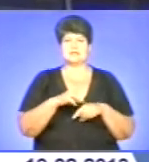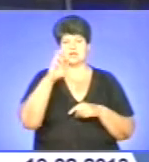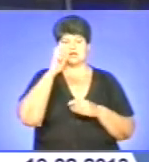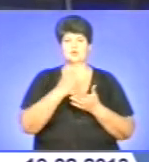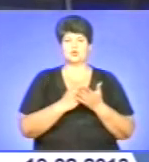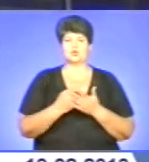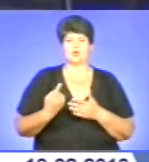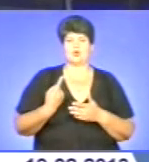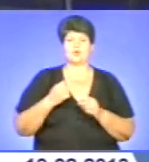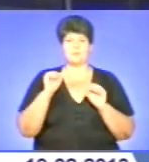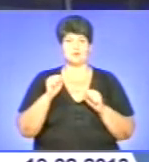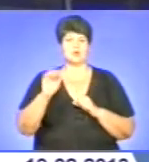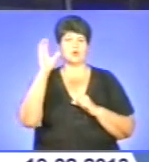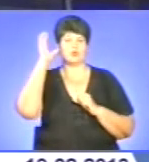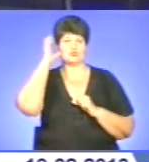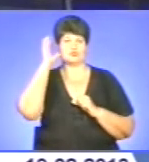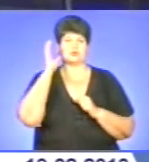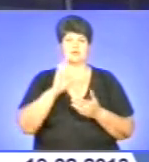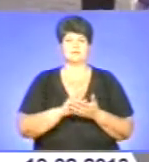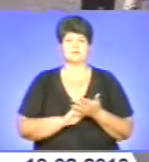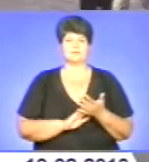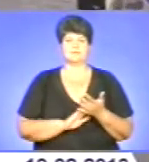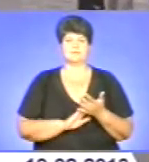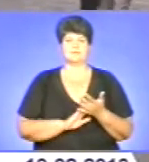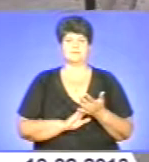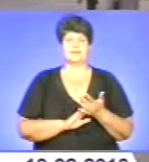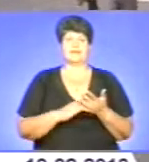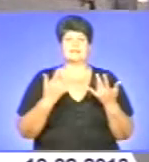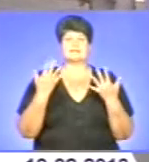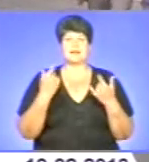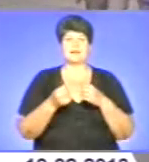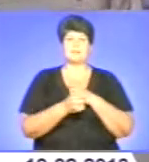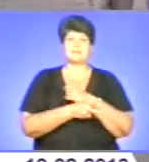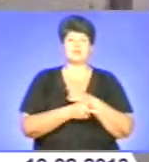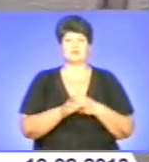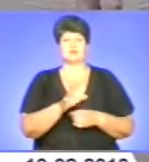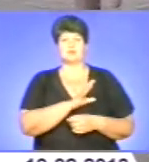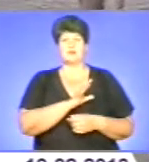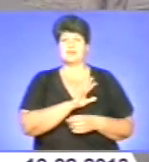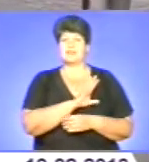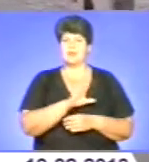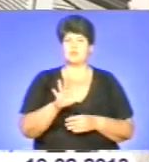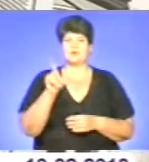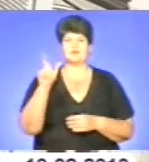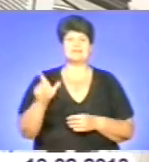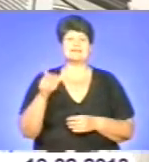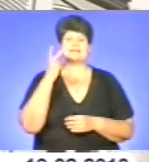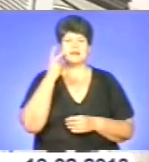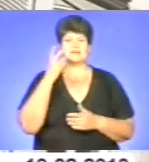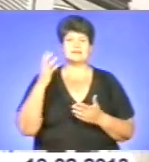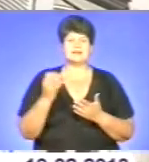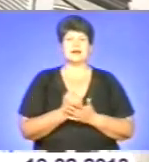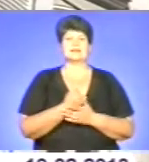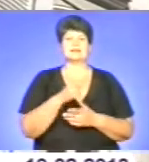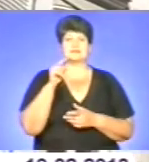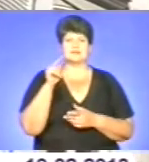почути і ви у сюжеті наших кореспондентів наскільки бідною чи багатою не була б людина завжди знайдеться в її